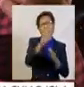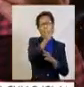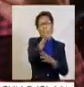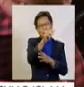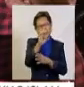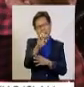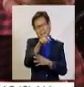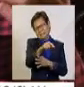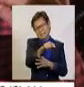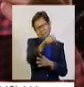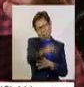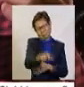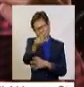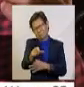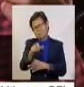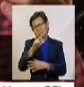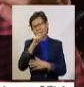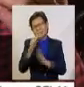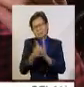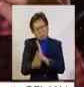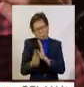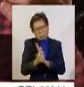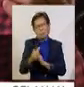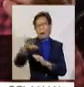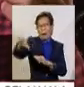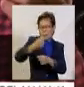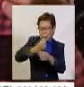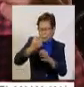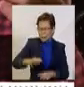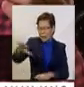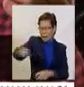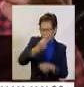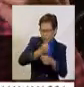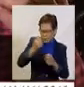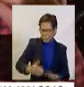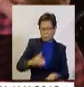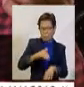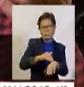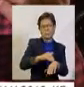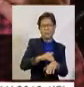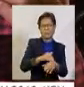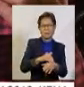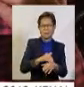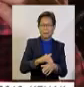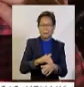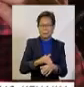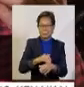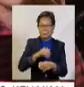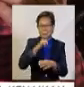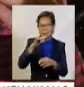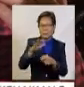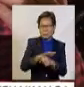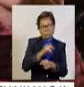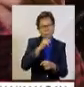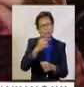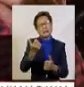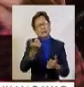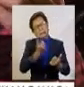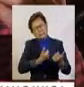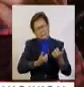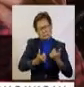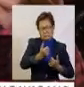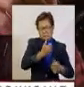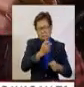tidak mempunyai kemampuan untuk menggaji pekerja-pekerja pada kadar itu. They are suffering for the time